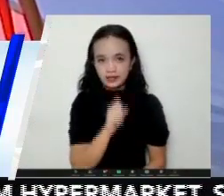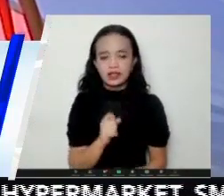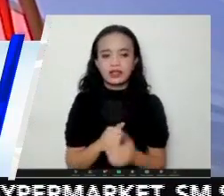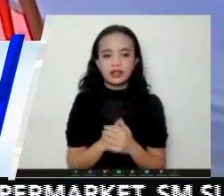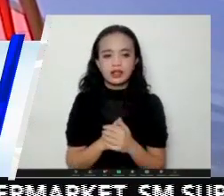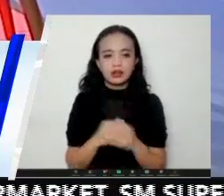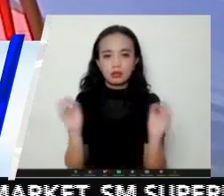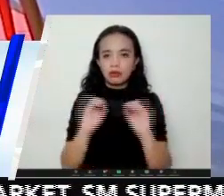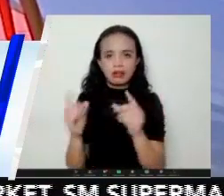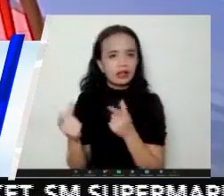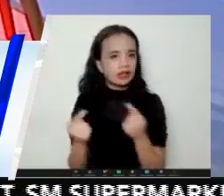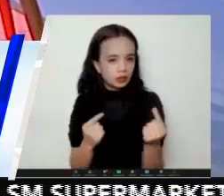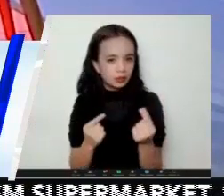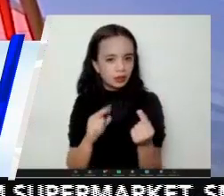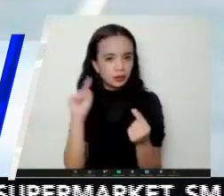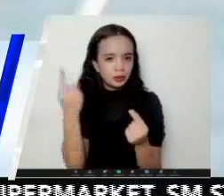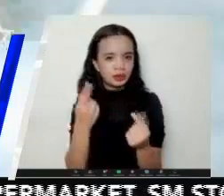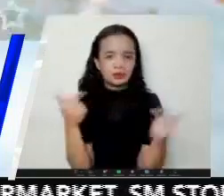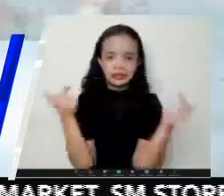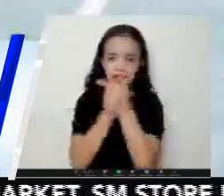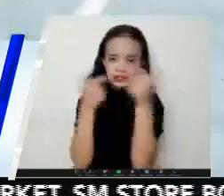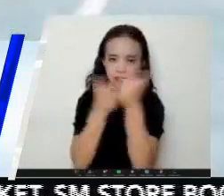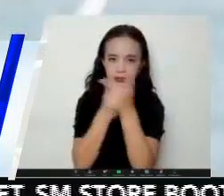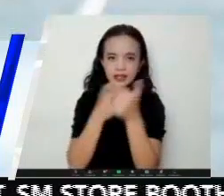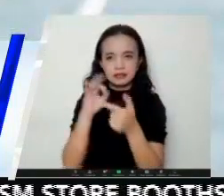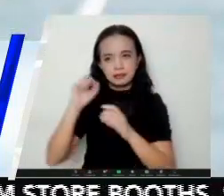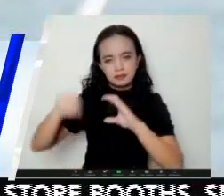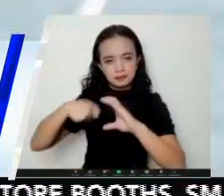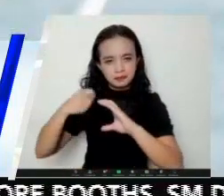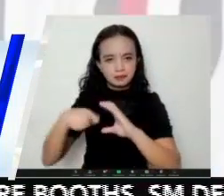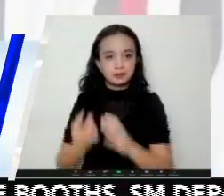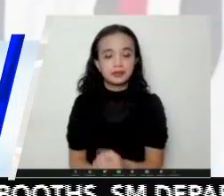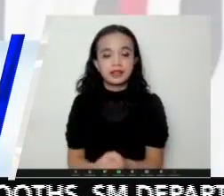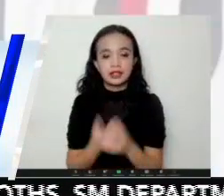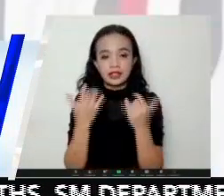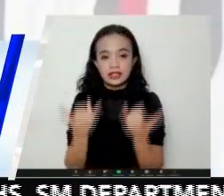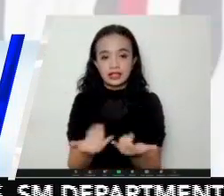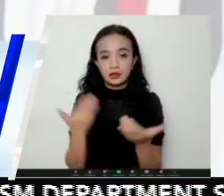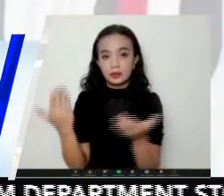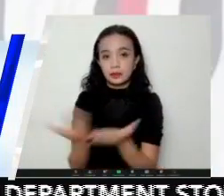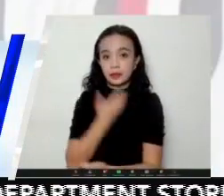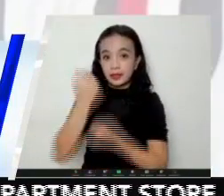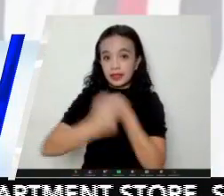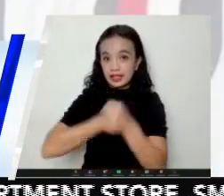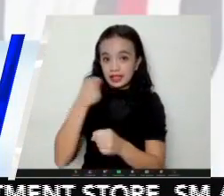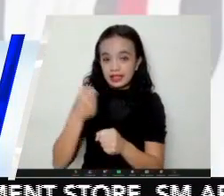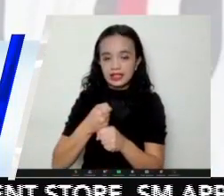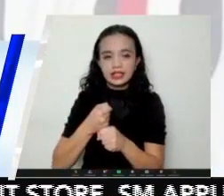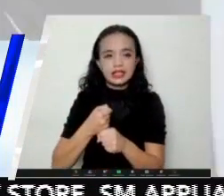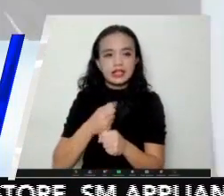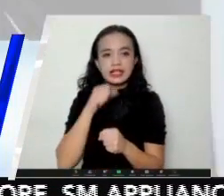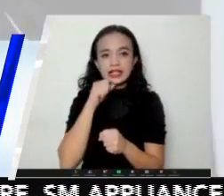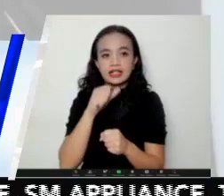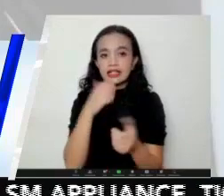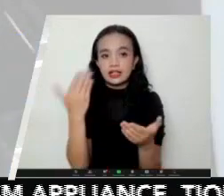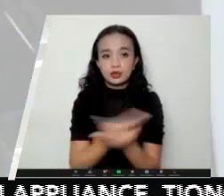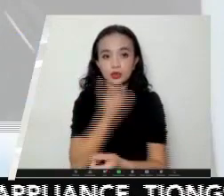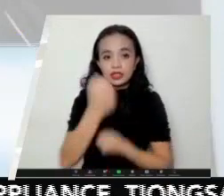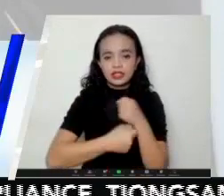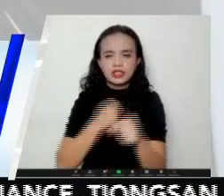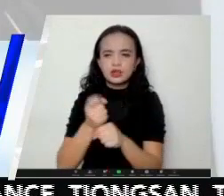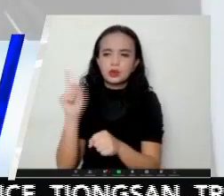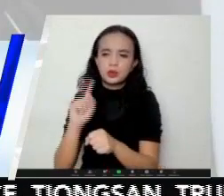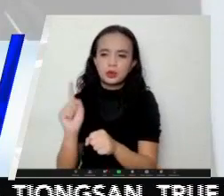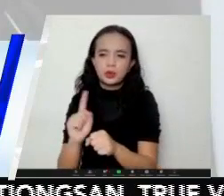kundi magtawanan kapag break. Ngayong bagong taon, imbes na New Year's resolution, gumawa daw